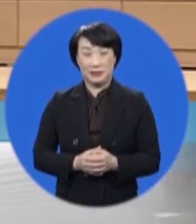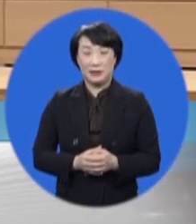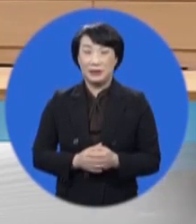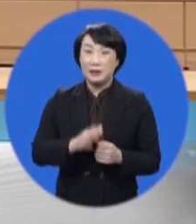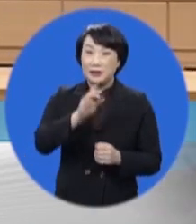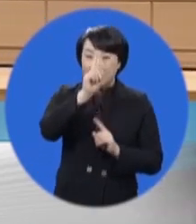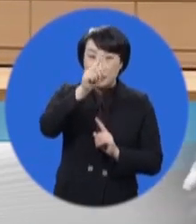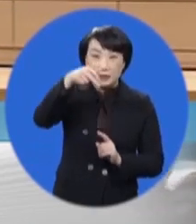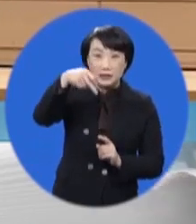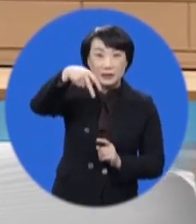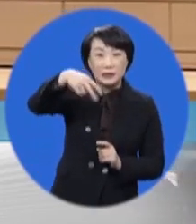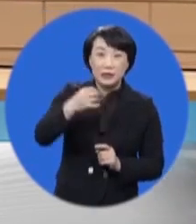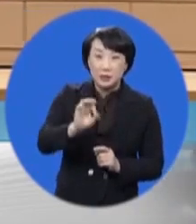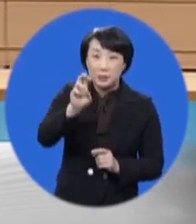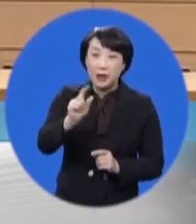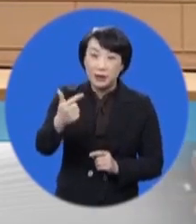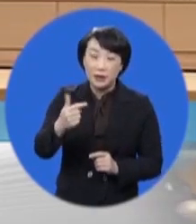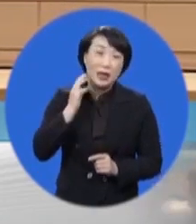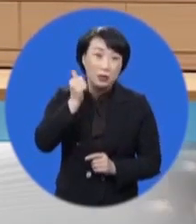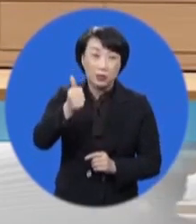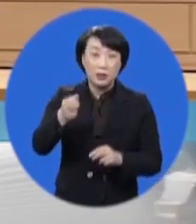이승만 대통령이 대통령 오셨을 때